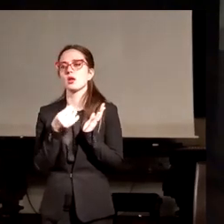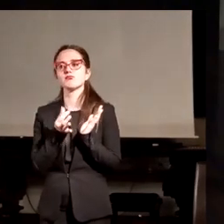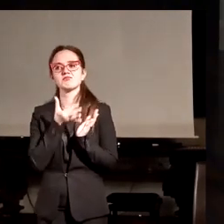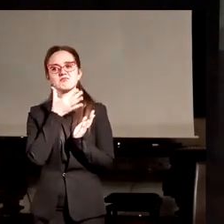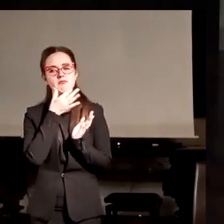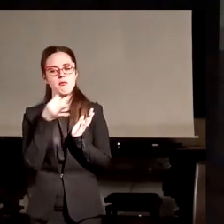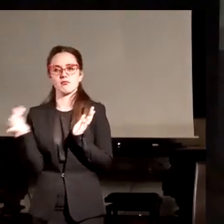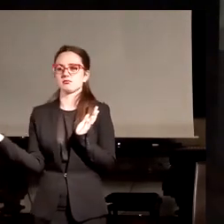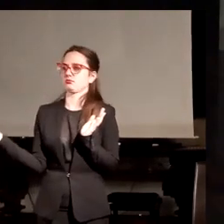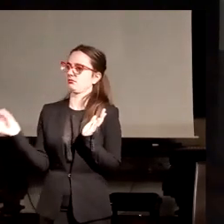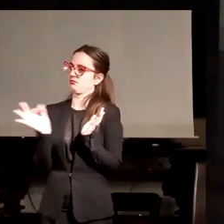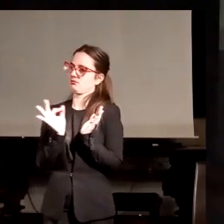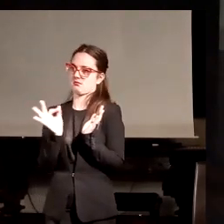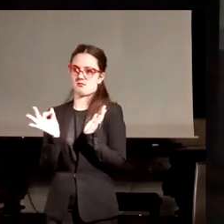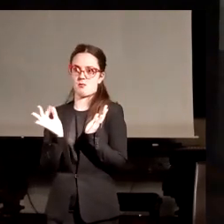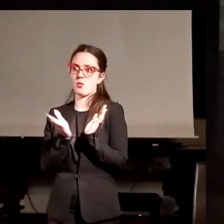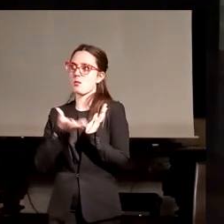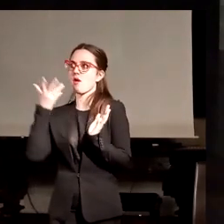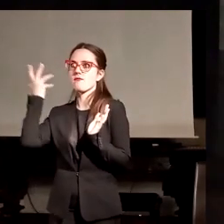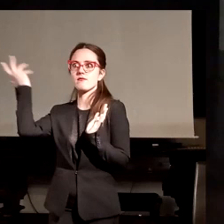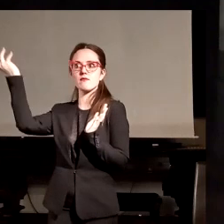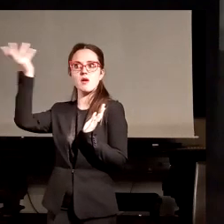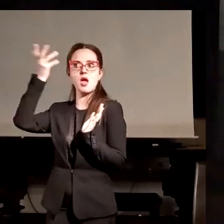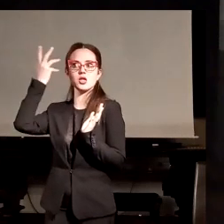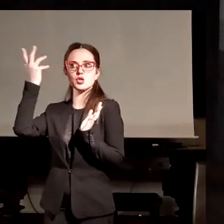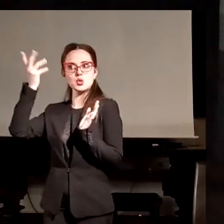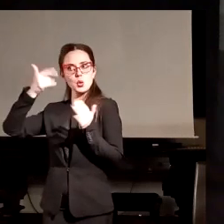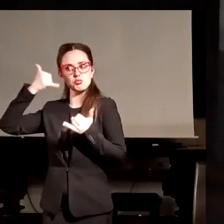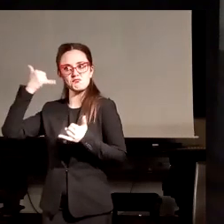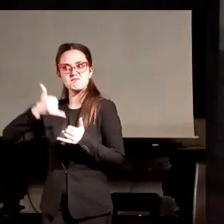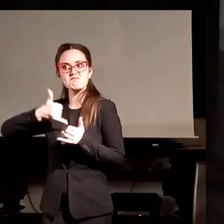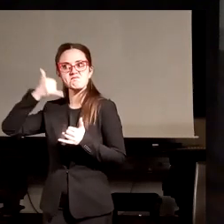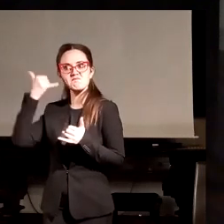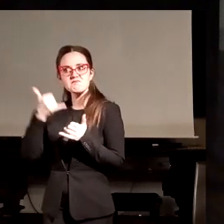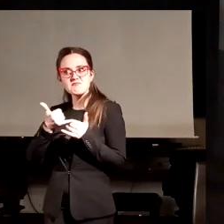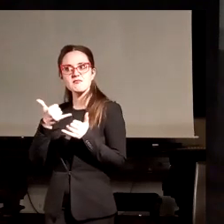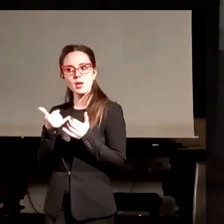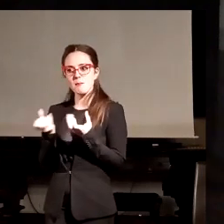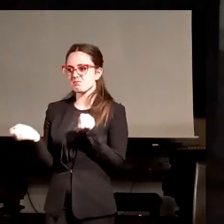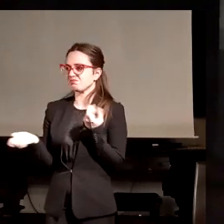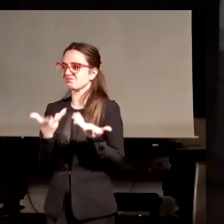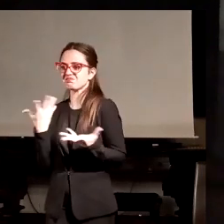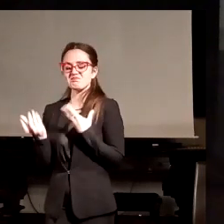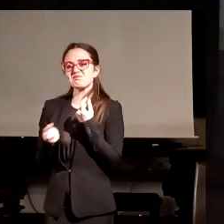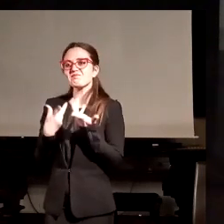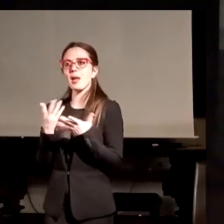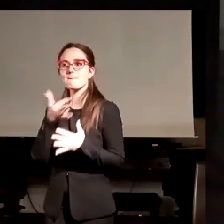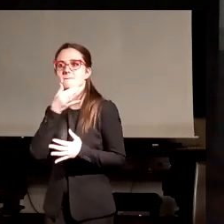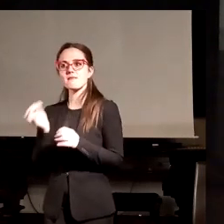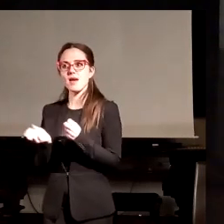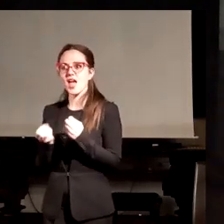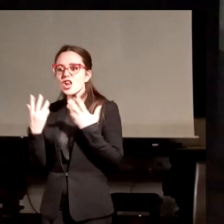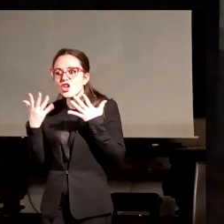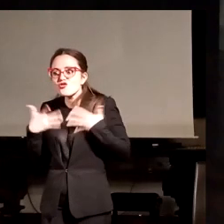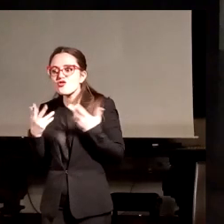mai al di sotto dell'invenzione ingegnosa della stoltezza e la freschezza della gioia